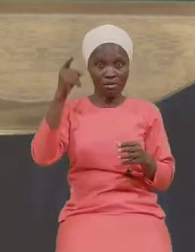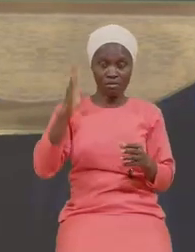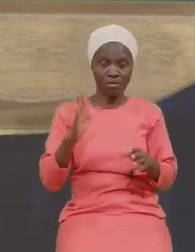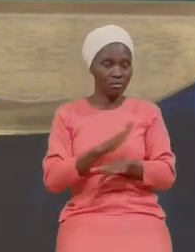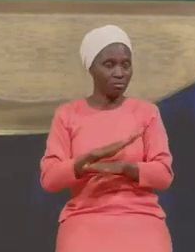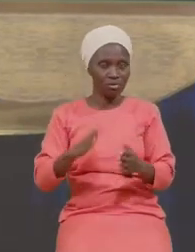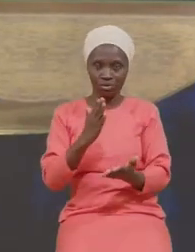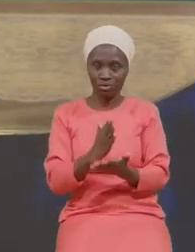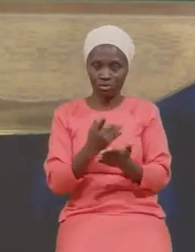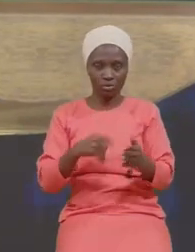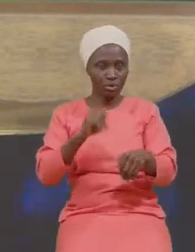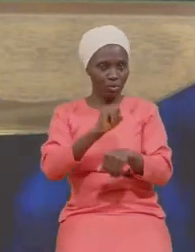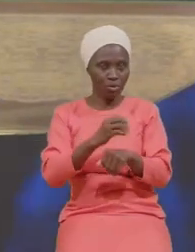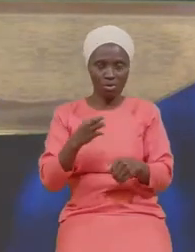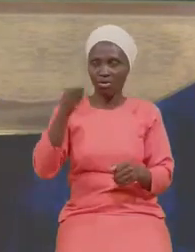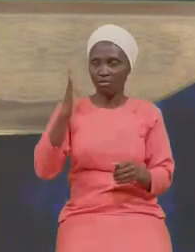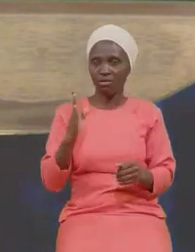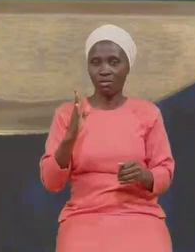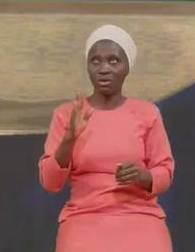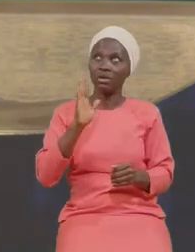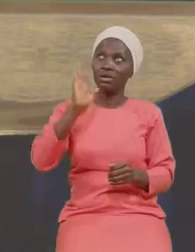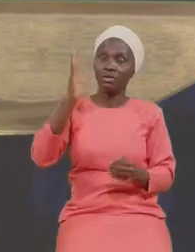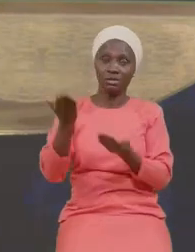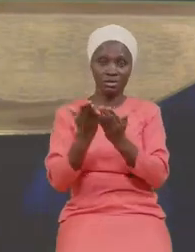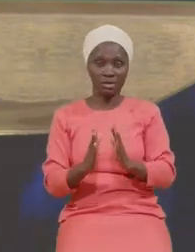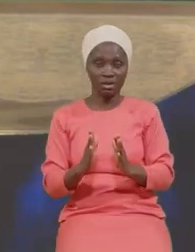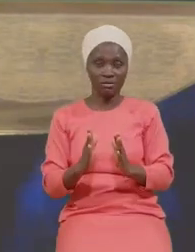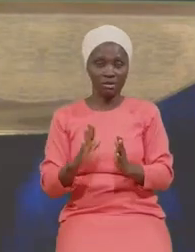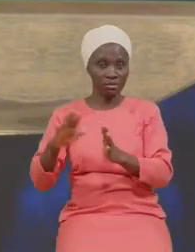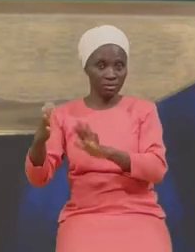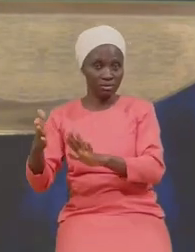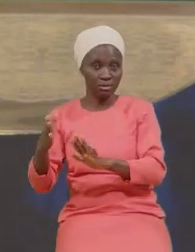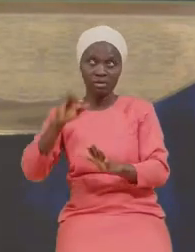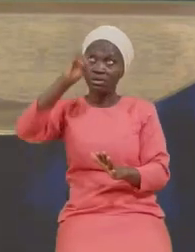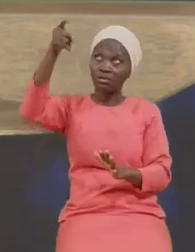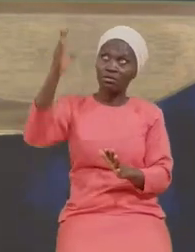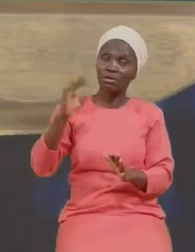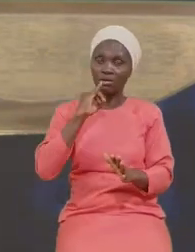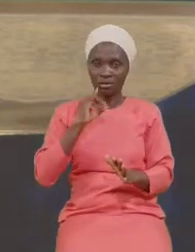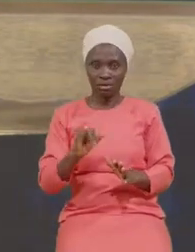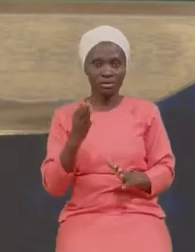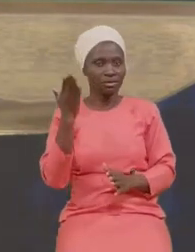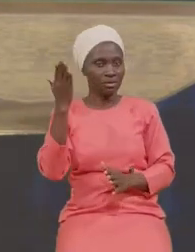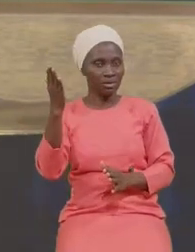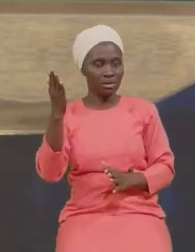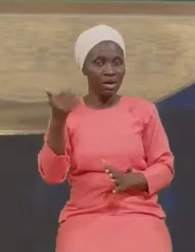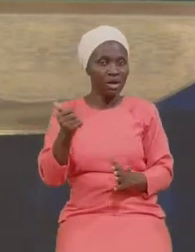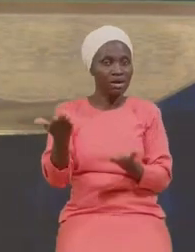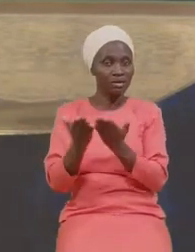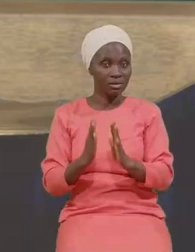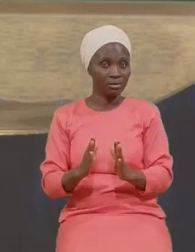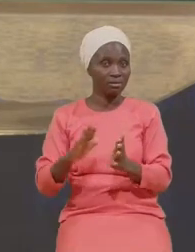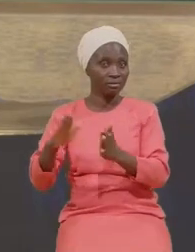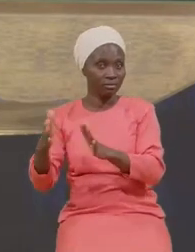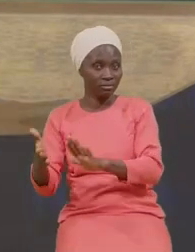l'oeuvre de Dieu un serviteur est mort Jéhovah est toujours là un serviteur un mort